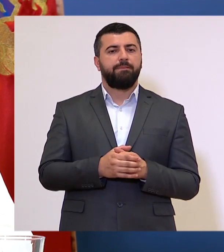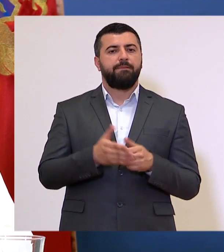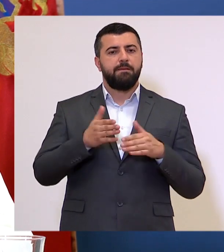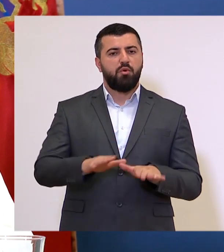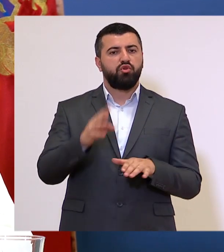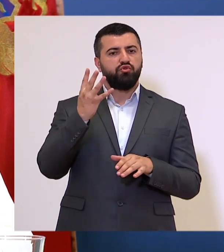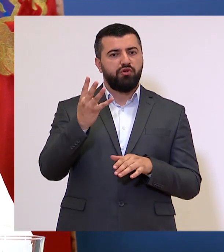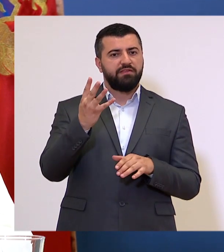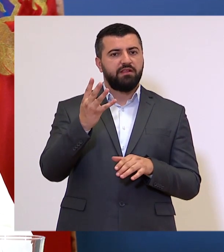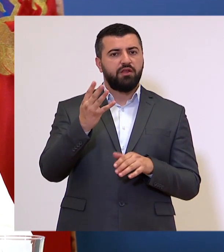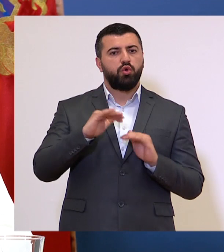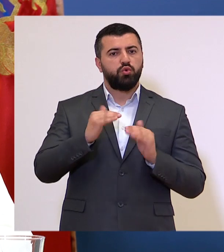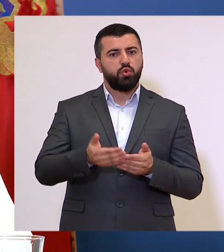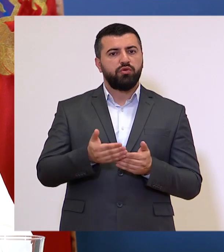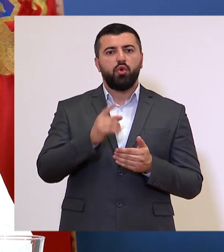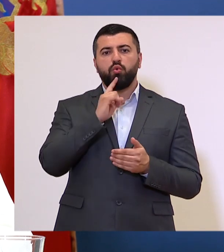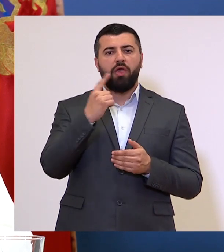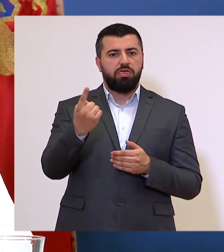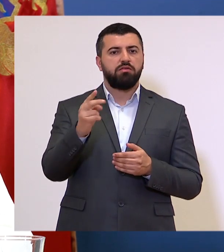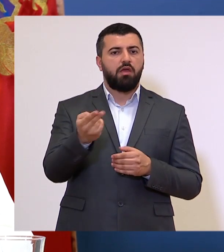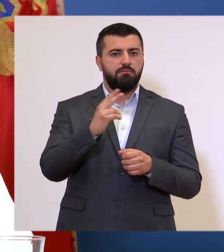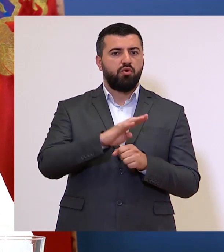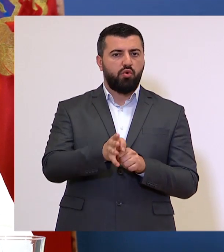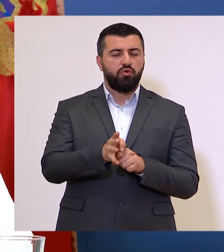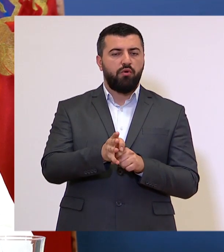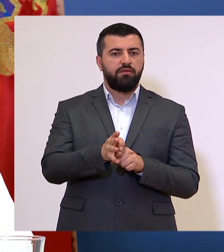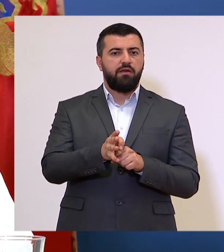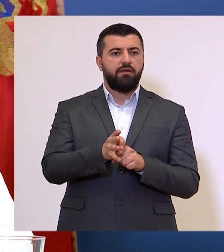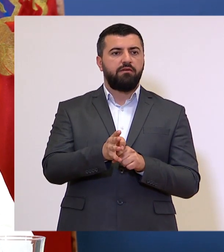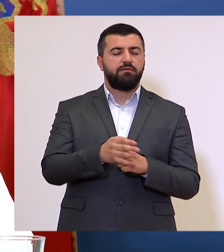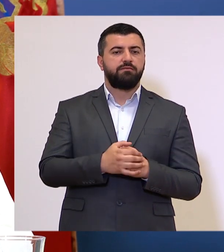porođene su tamo 4 ukupno trudnice, od kojih je jedna do sada pozitivna.